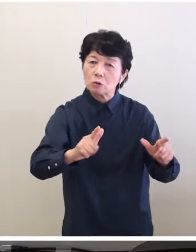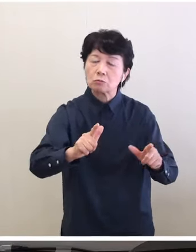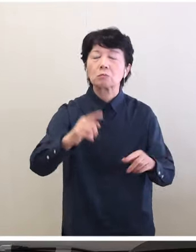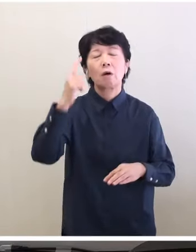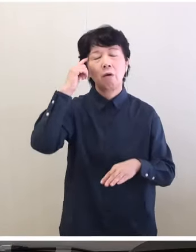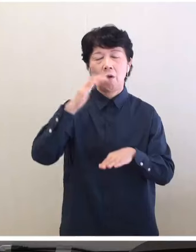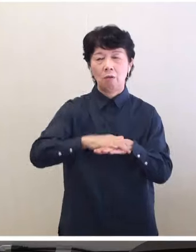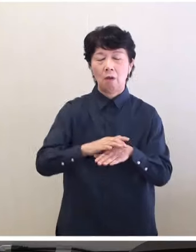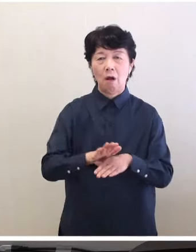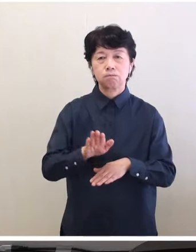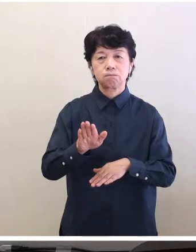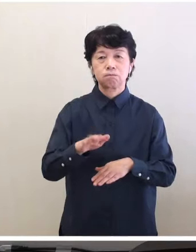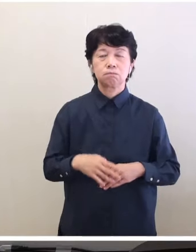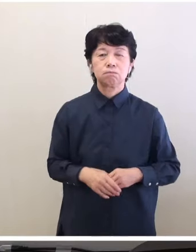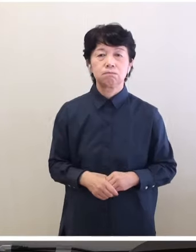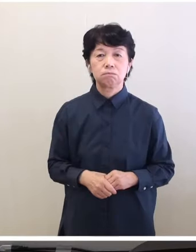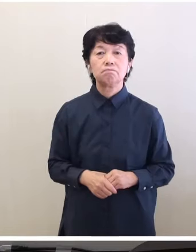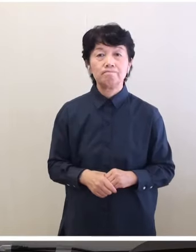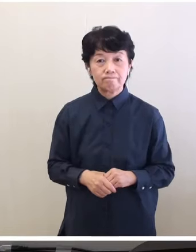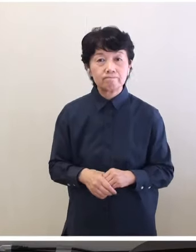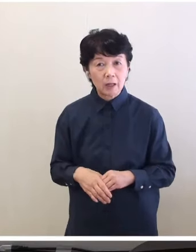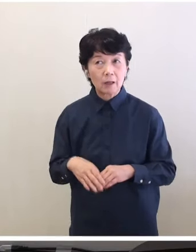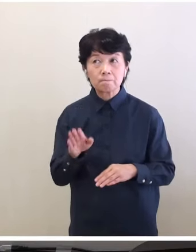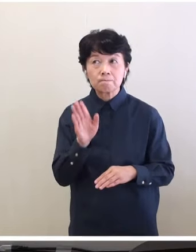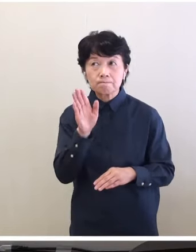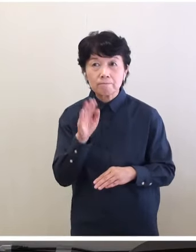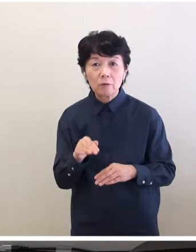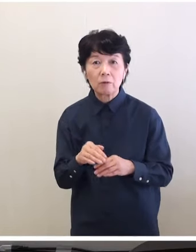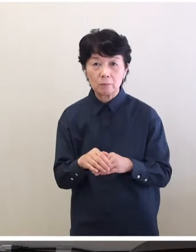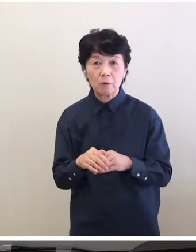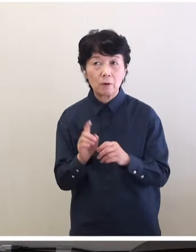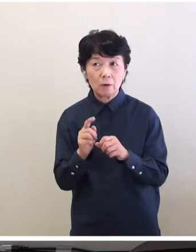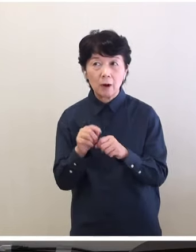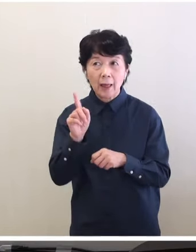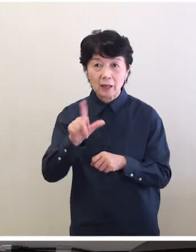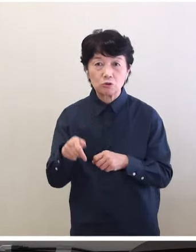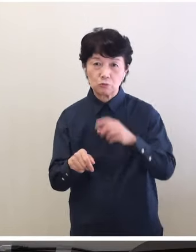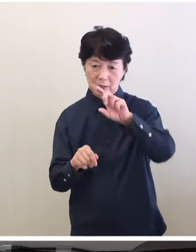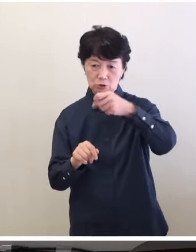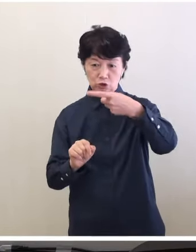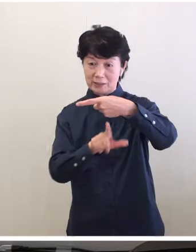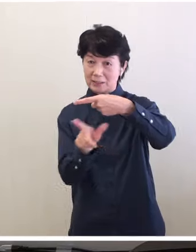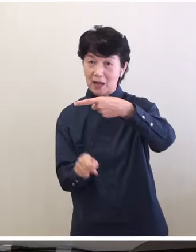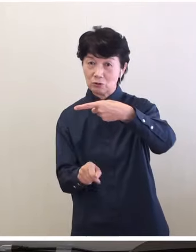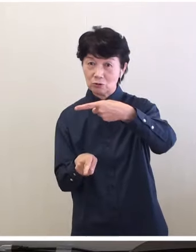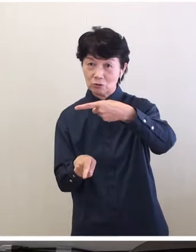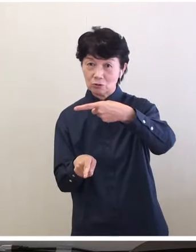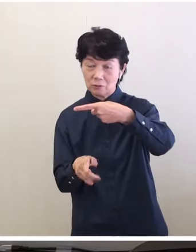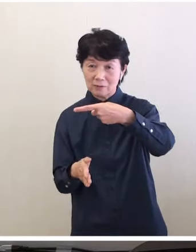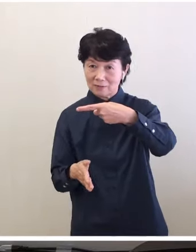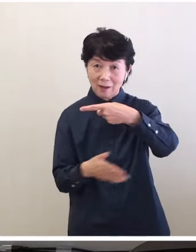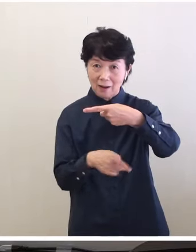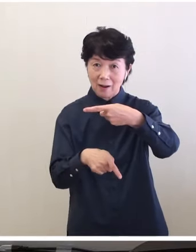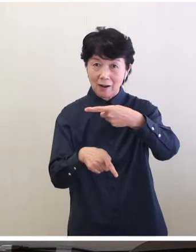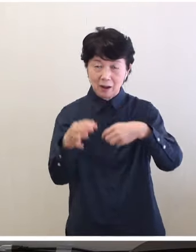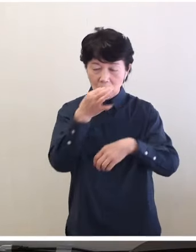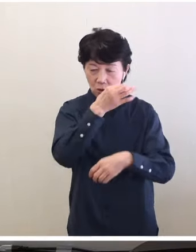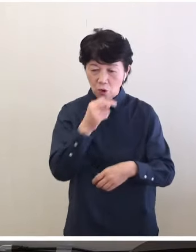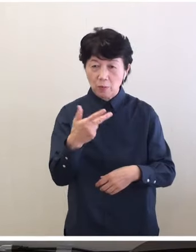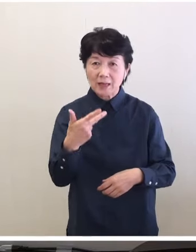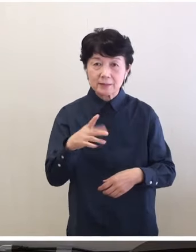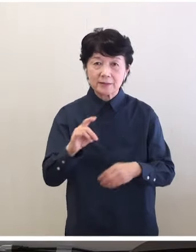うに考えておりまして、この11月に始まる